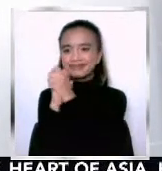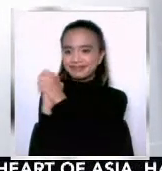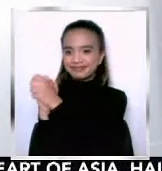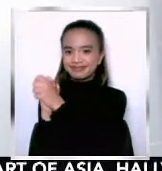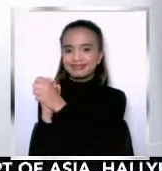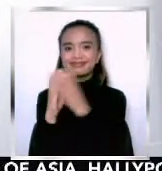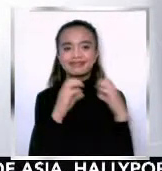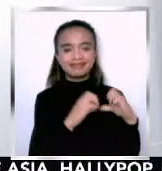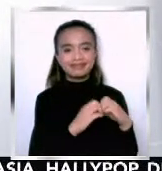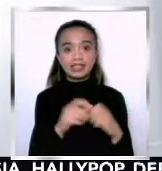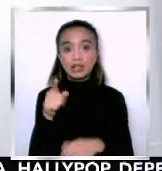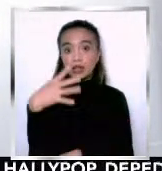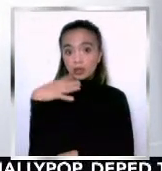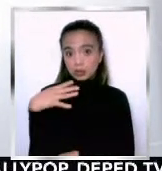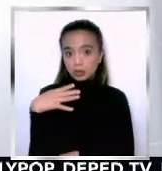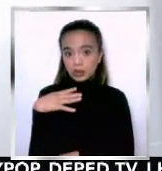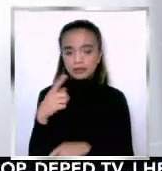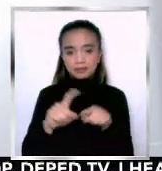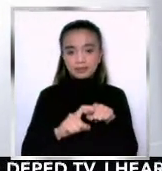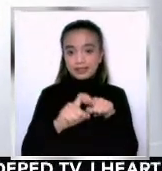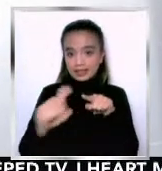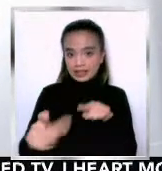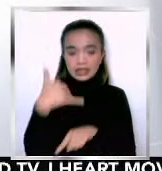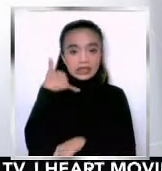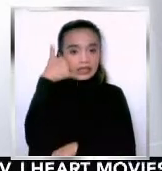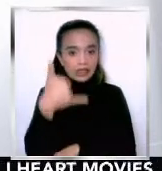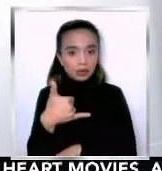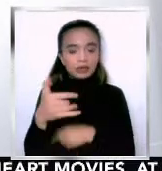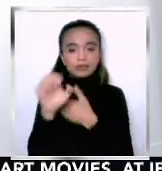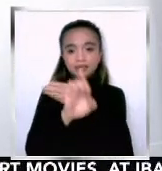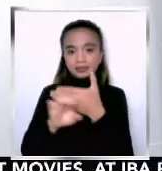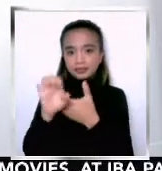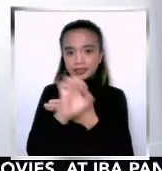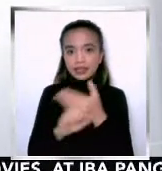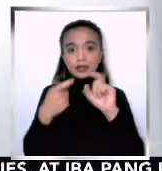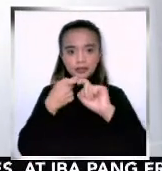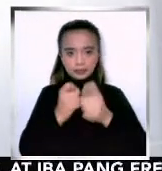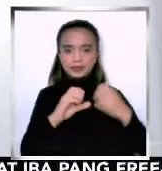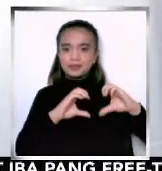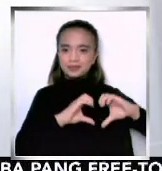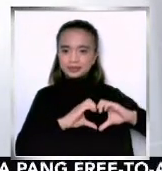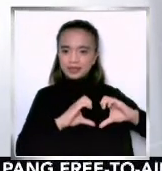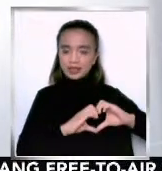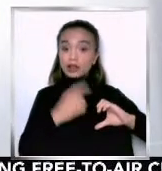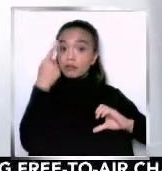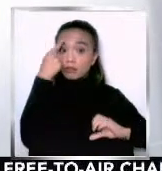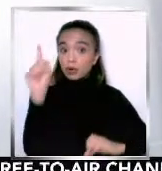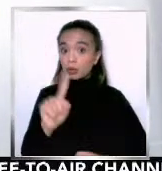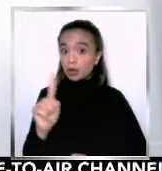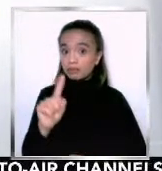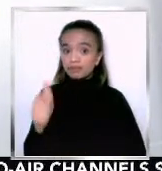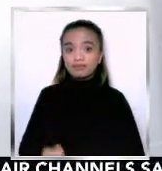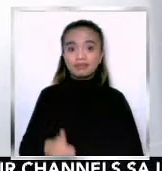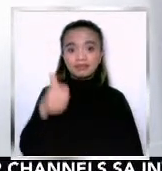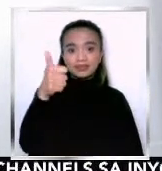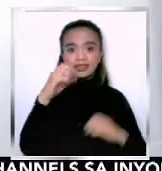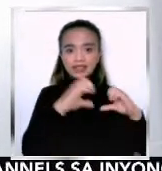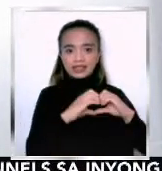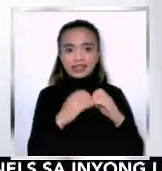Hintayin lang po ang opisyal na text, tawag o email notification mula sa GMA para sa inyong napanalunang GMA Now